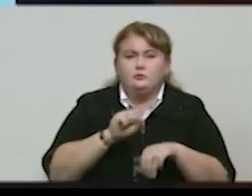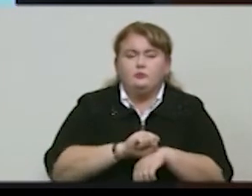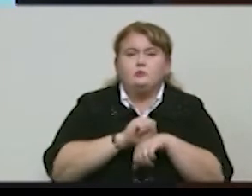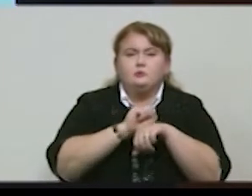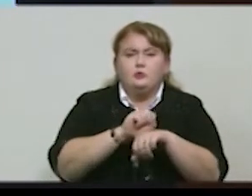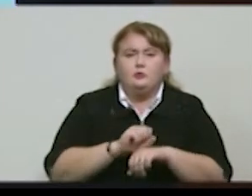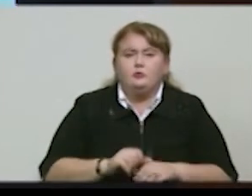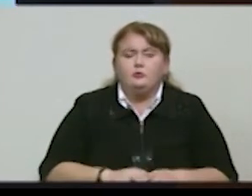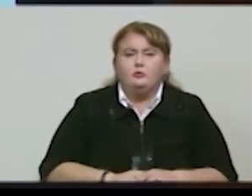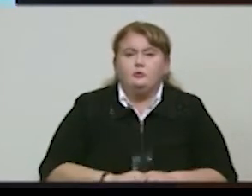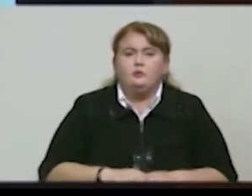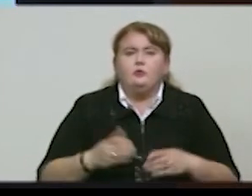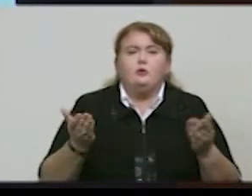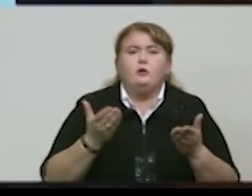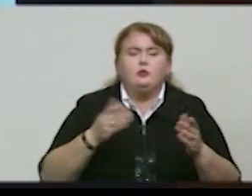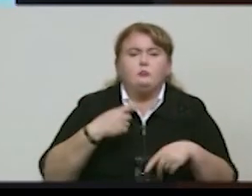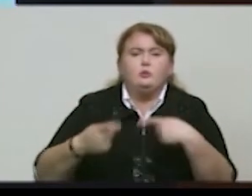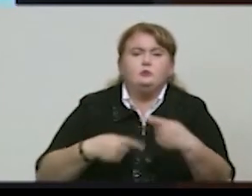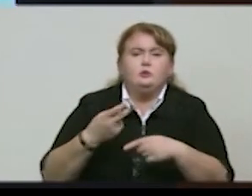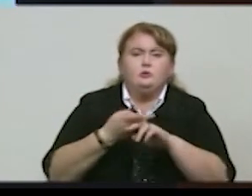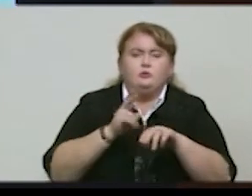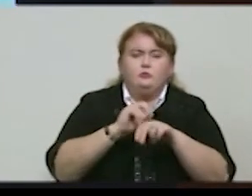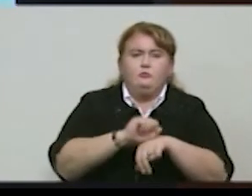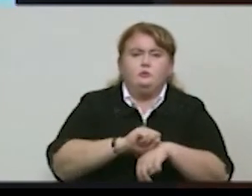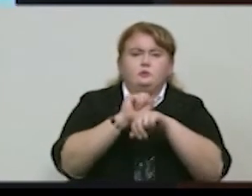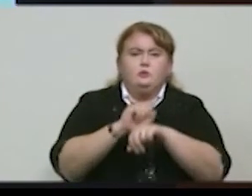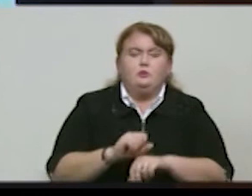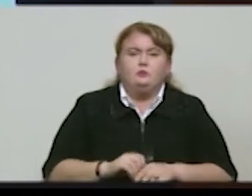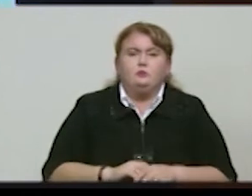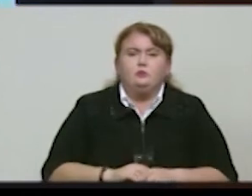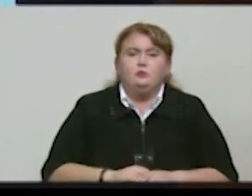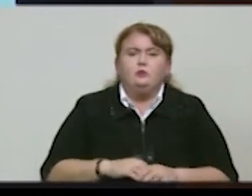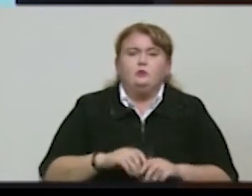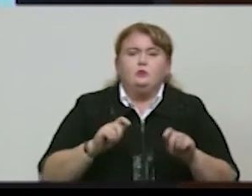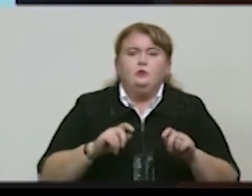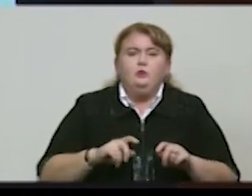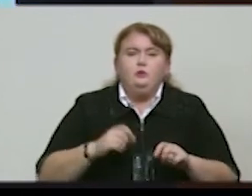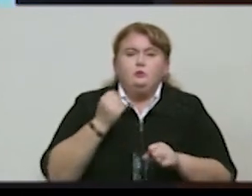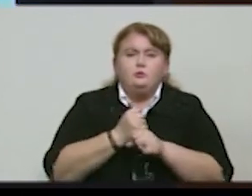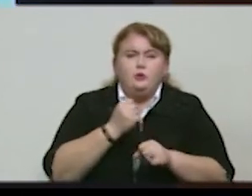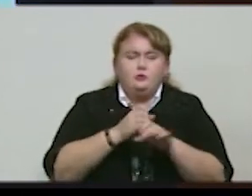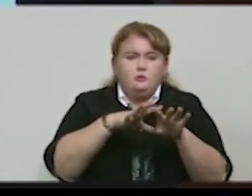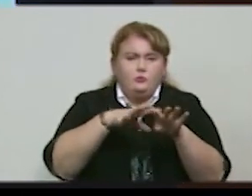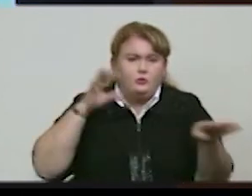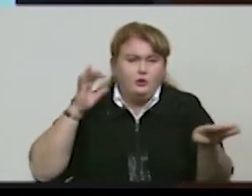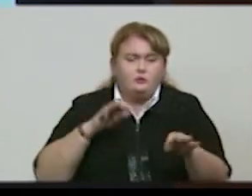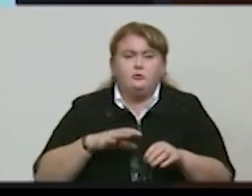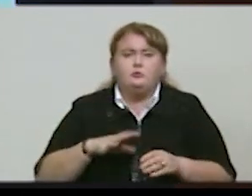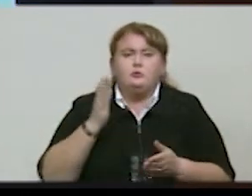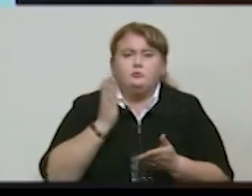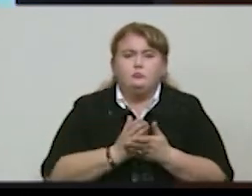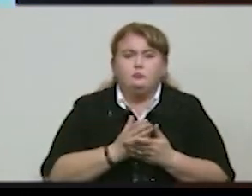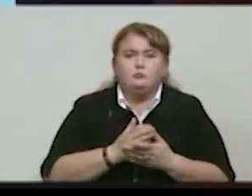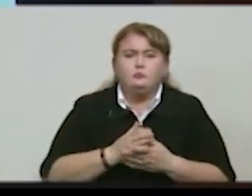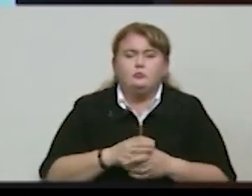восстания. Каковы же последствия этих восстаний? Создавались карательные отряды, существовал